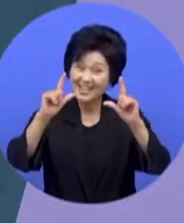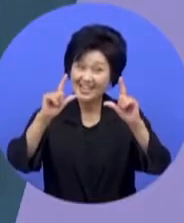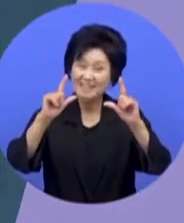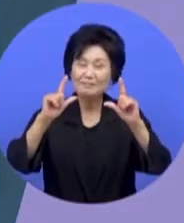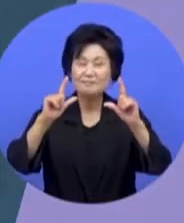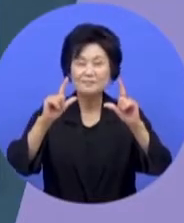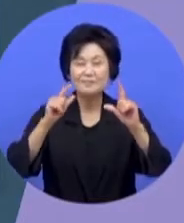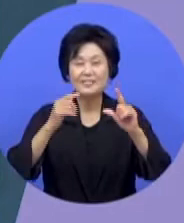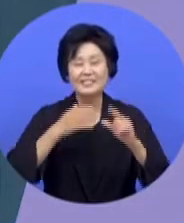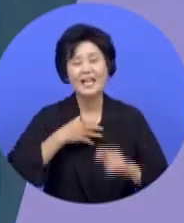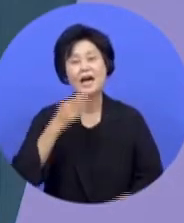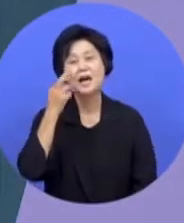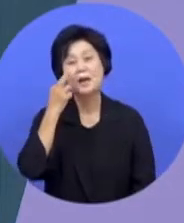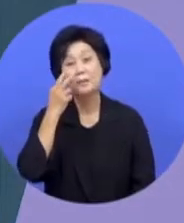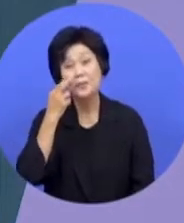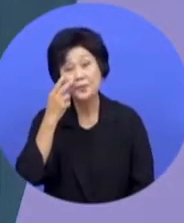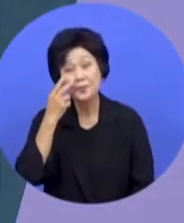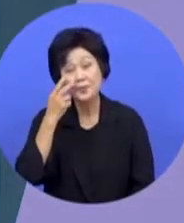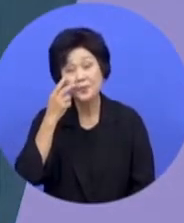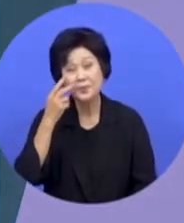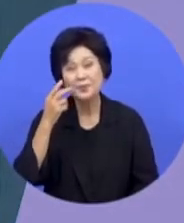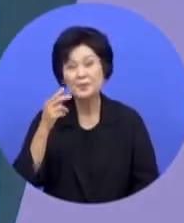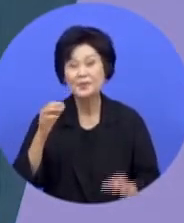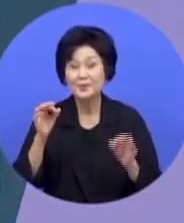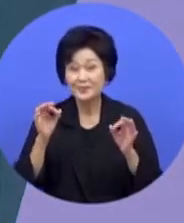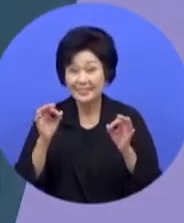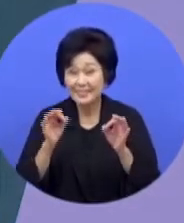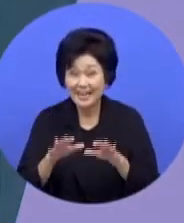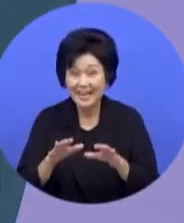제가 이제 미국에 잠깐 우리 아이들을